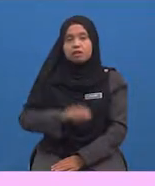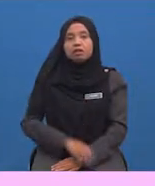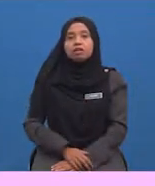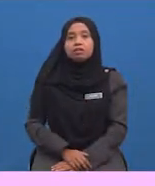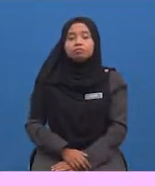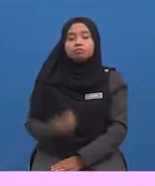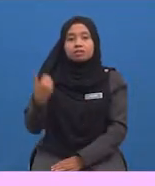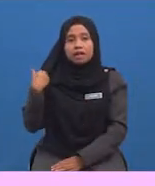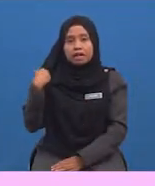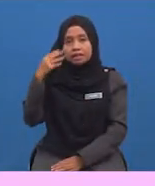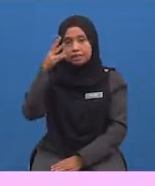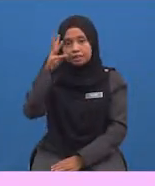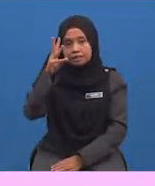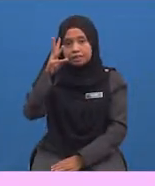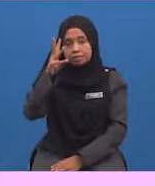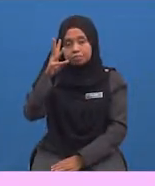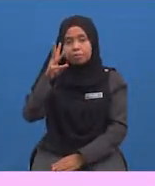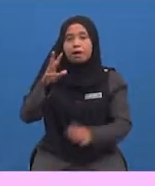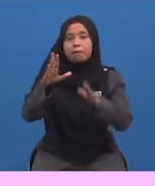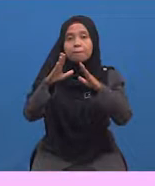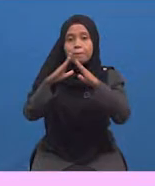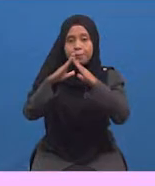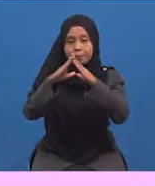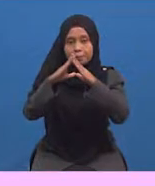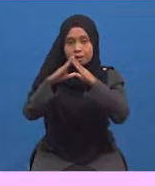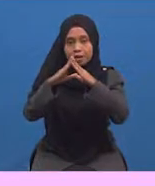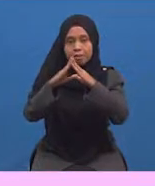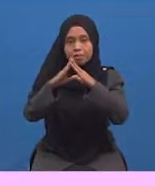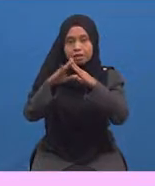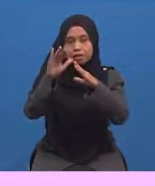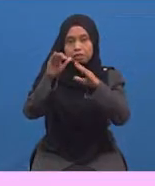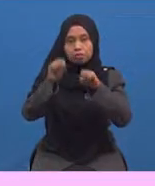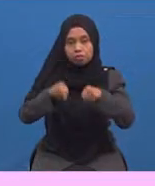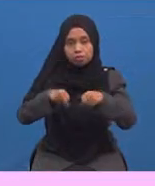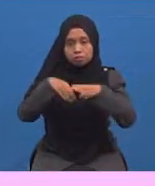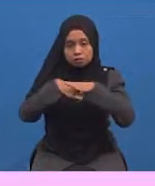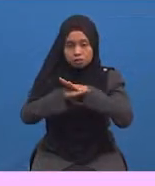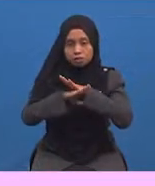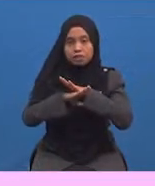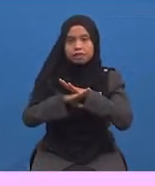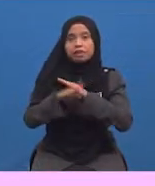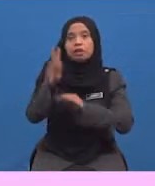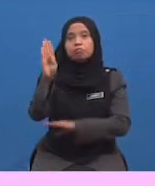Ya, terdapat 6 buah piramid yang sama saiz boleh dimuatkan ke dalam kubus tersebut.